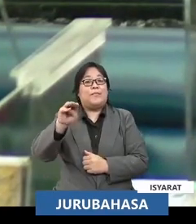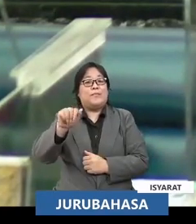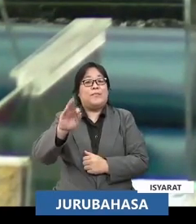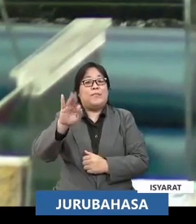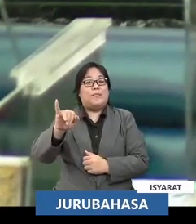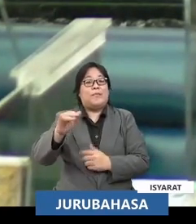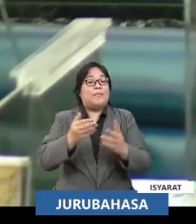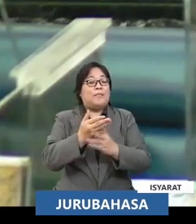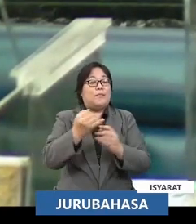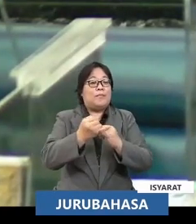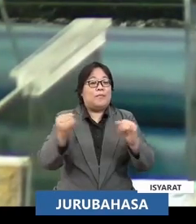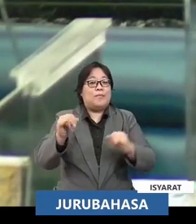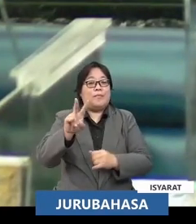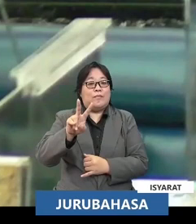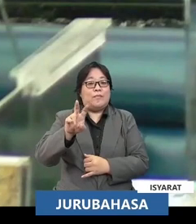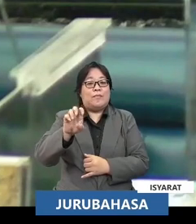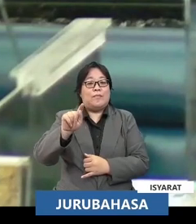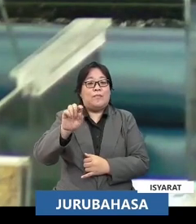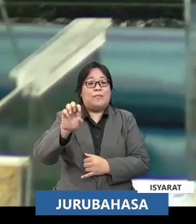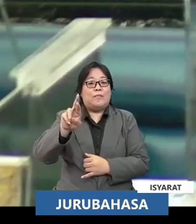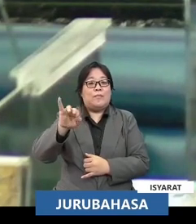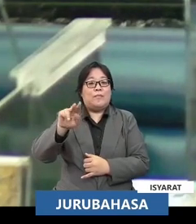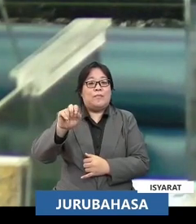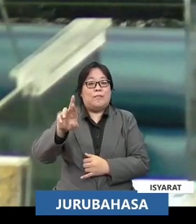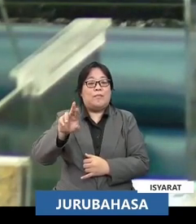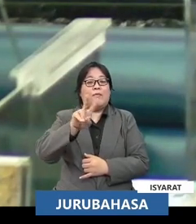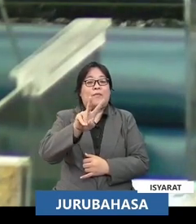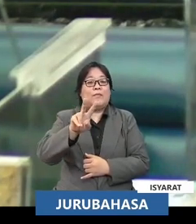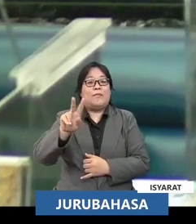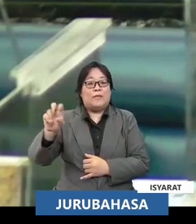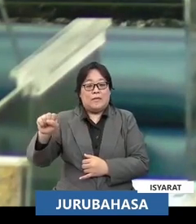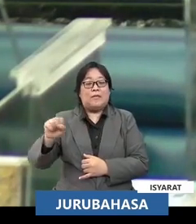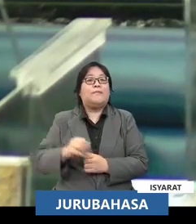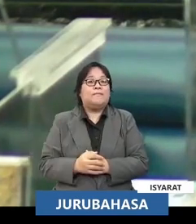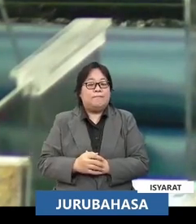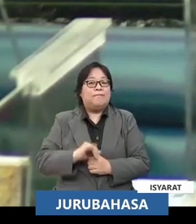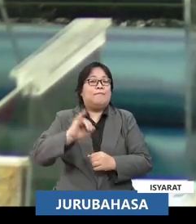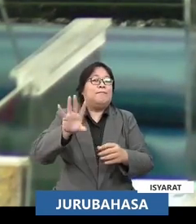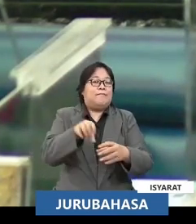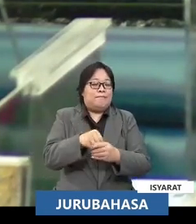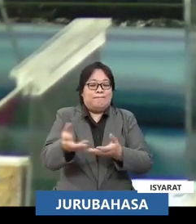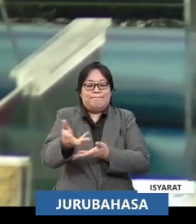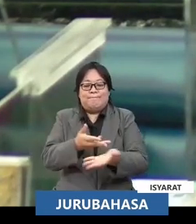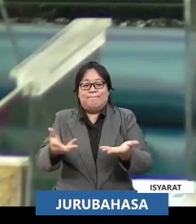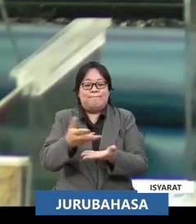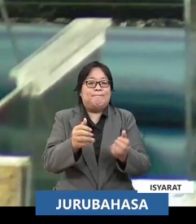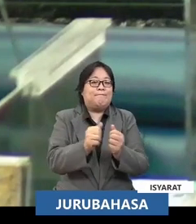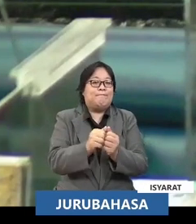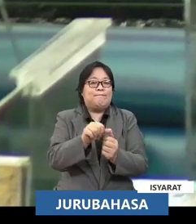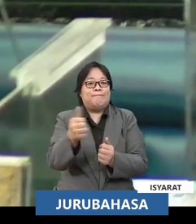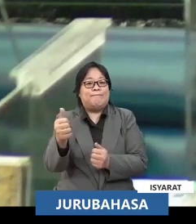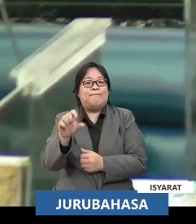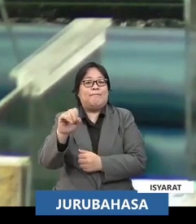Jabatan Perkhidmatan Veterina DVS telah mengadakan sesi libat urus dengan pemain industri ayam